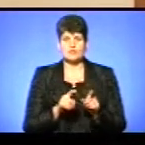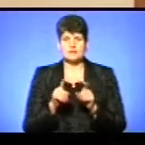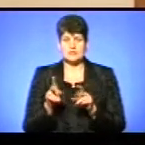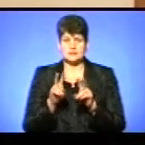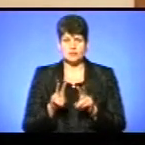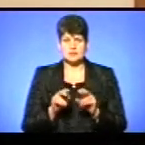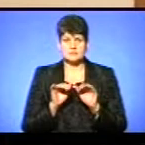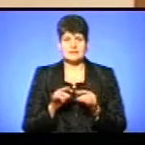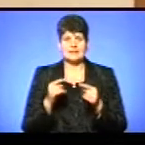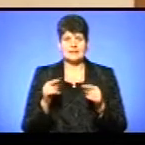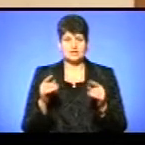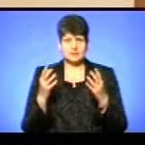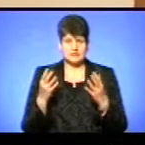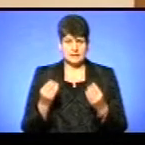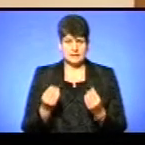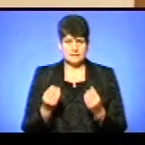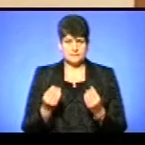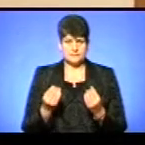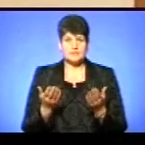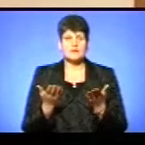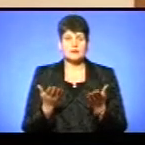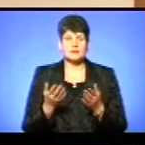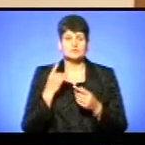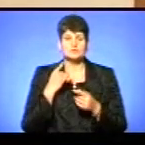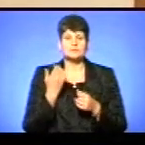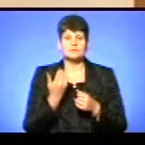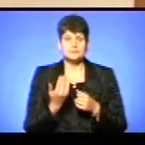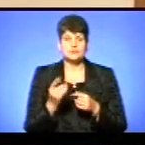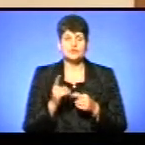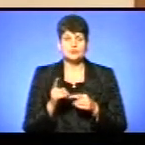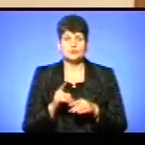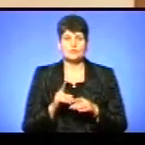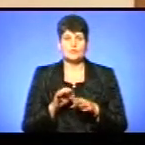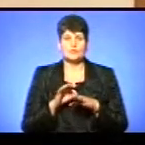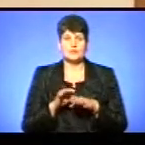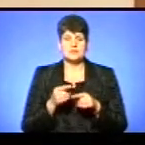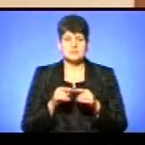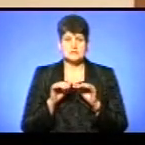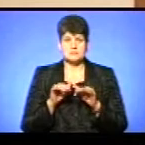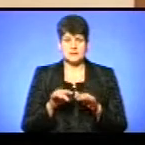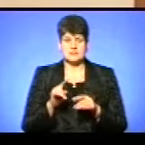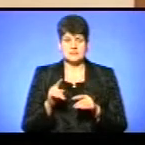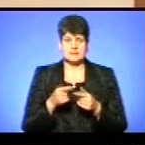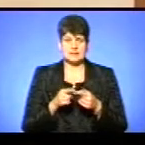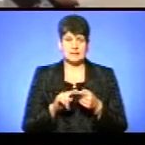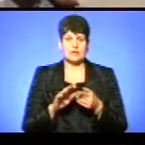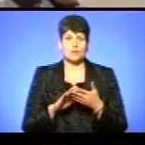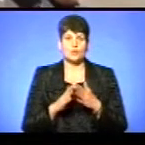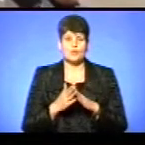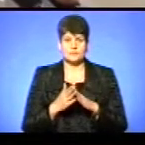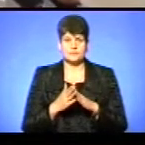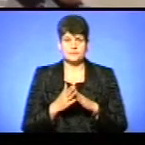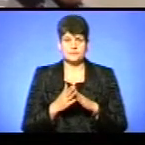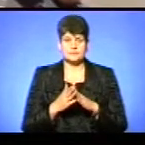на інший день. Яка позиція сторони позивача щодо провадження даної справи за таких умов?